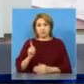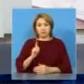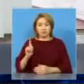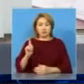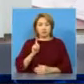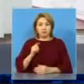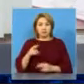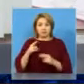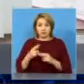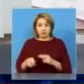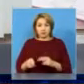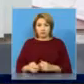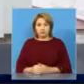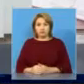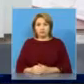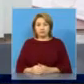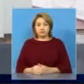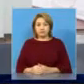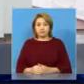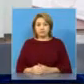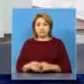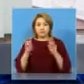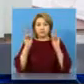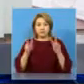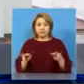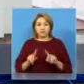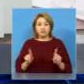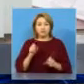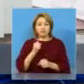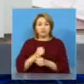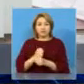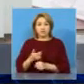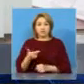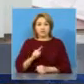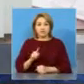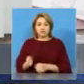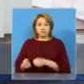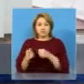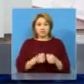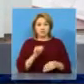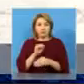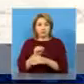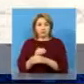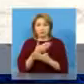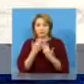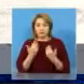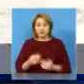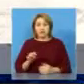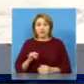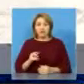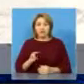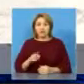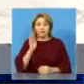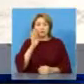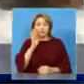уже ол таусылып жатыр. Енді деген білмейміз, не істейтінімізді. Міне газдың бәрін әкеп қойды, но бірақ әлі қоспай жатыр. Рауандықтар ауыз